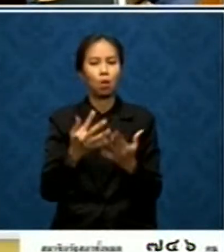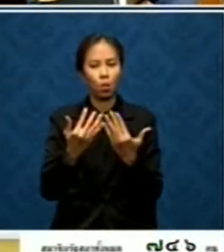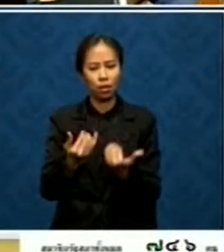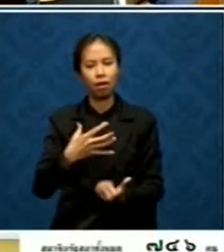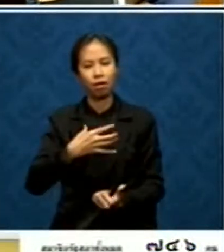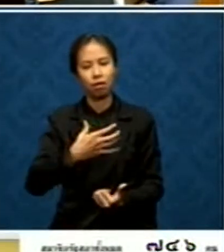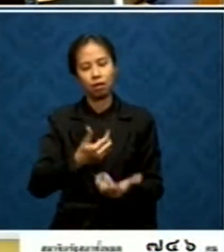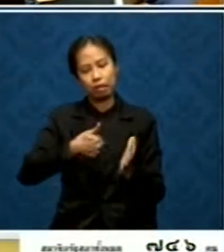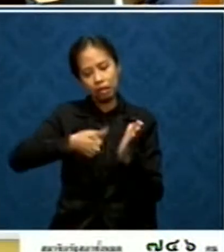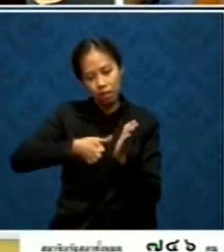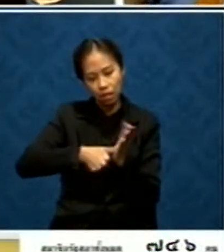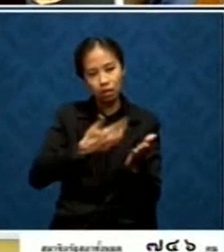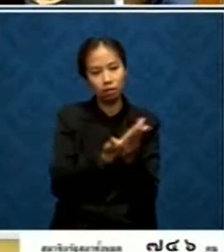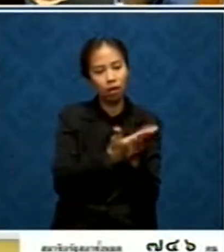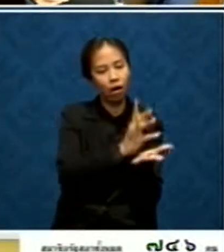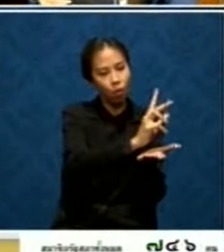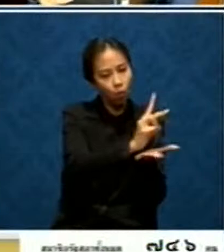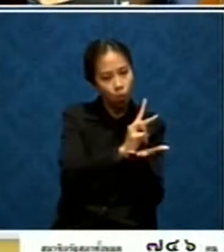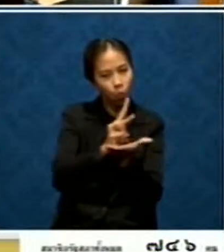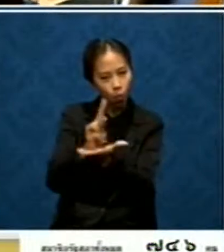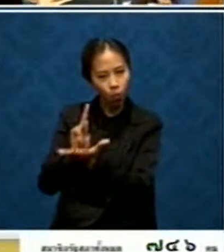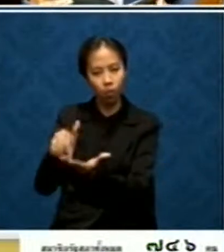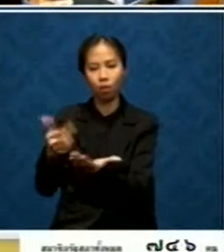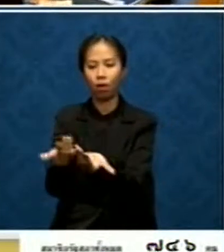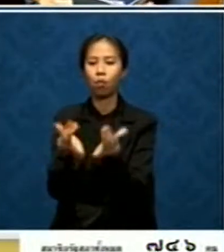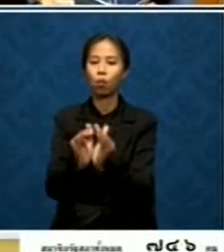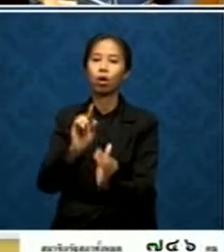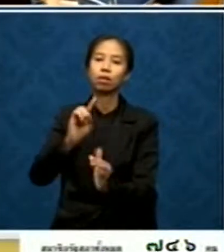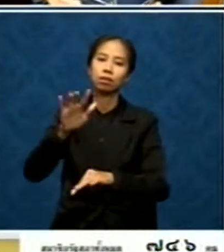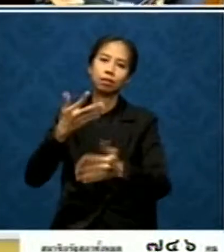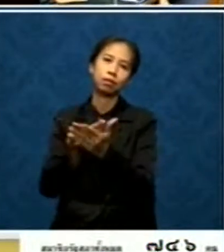ฉลี่ยครัวเรือนละกว่า 300,000 บาท